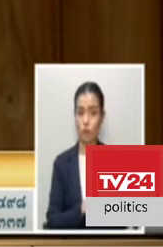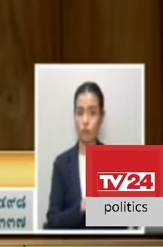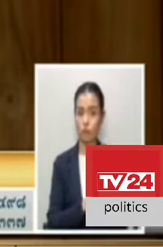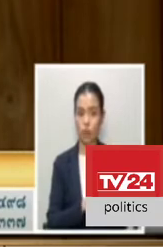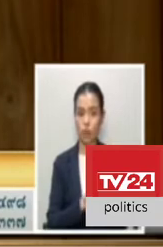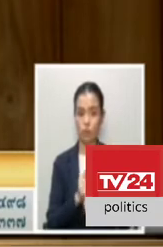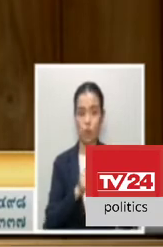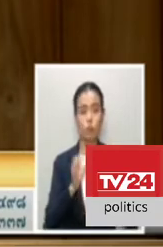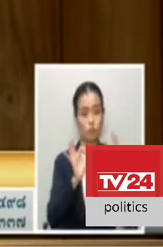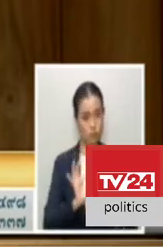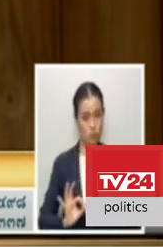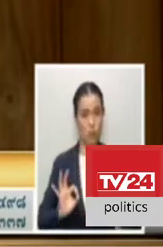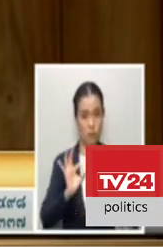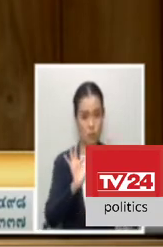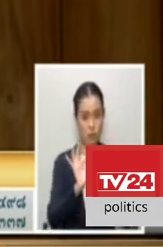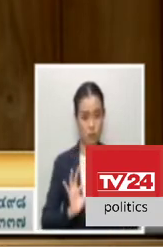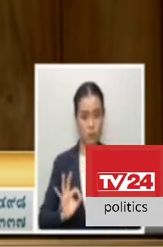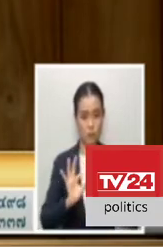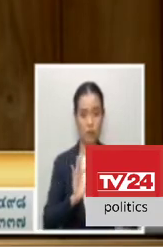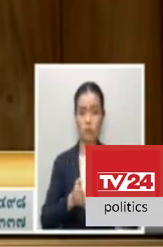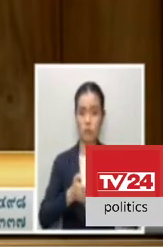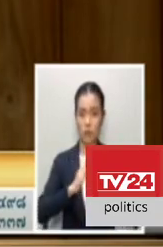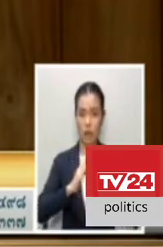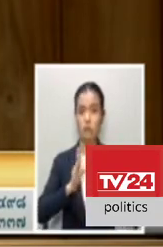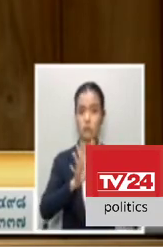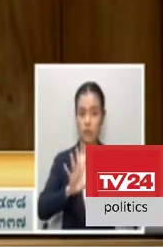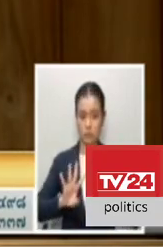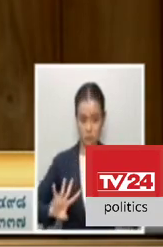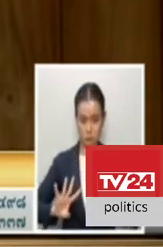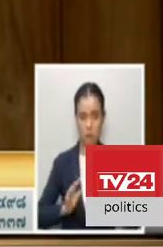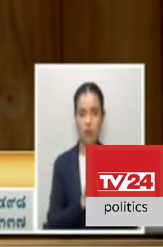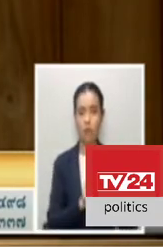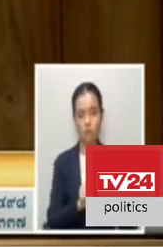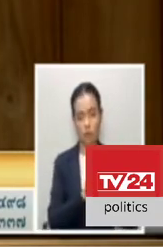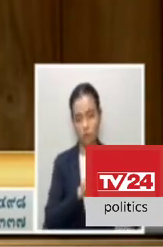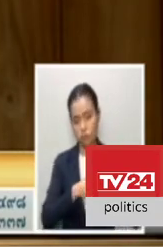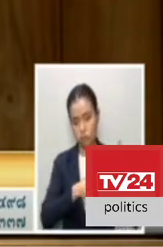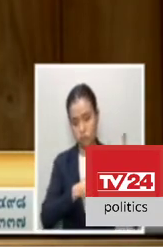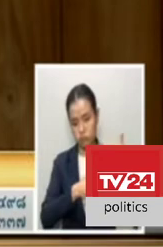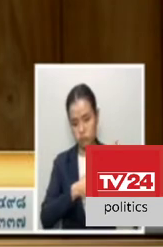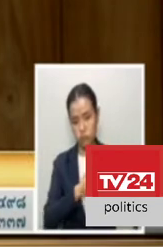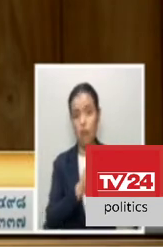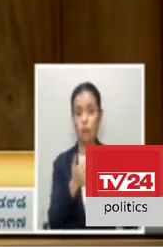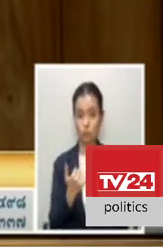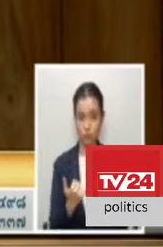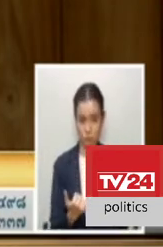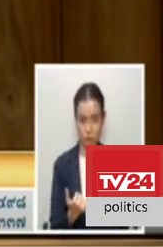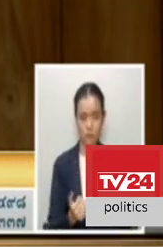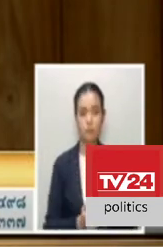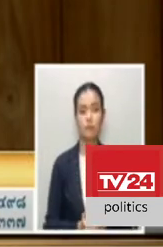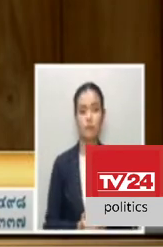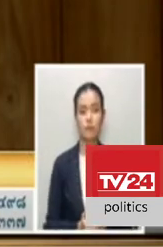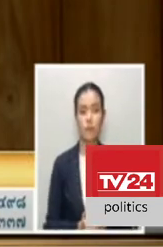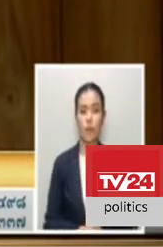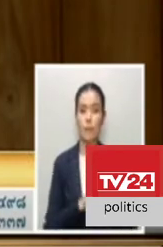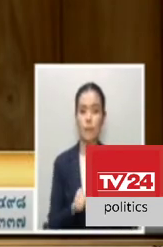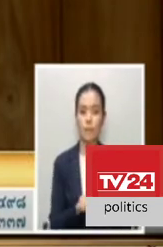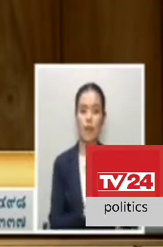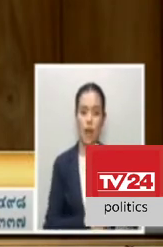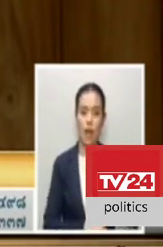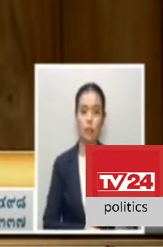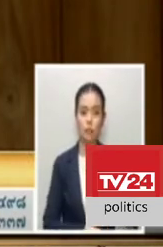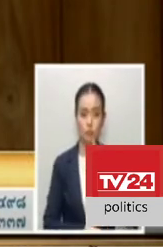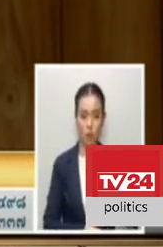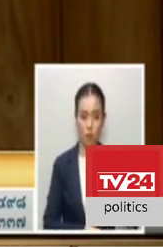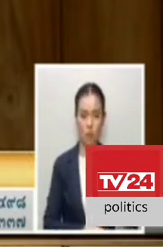ำคัญในการจัดตั้งอาเซียนแล้วก็ดำเนินกันมาจนกระทั่งบัดนี้ใน52ปีนะสิ่ง